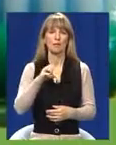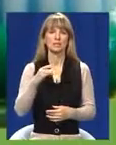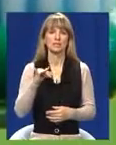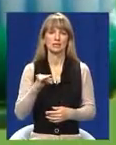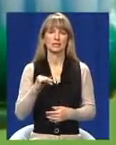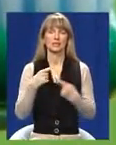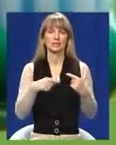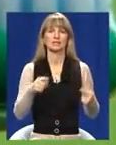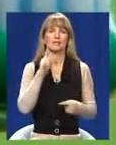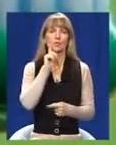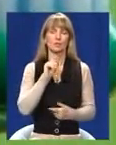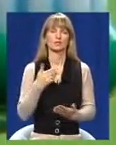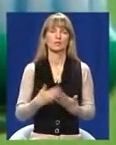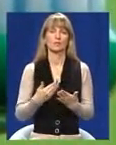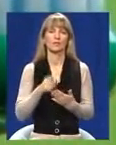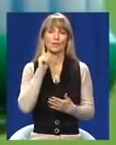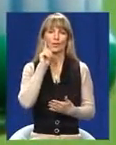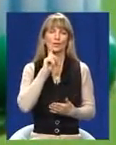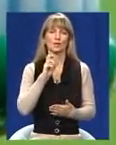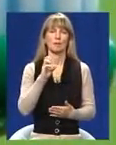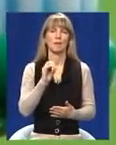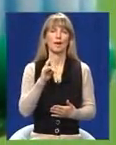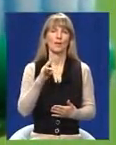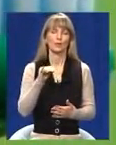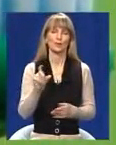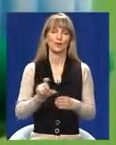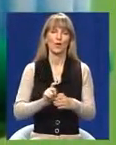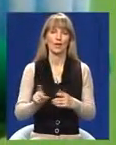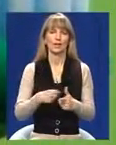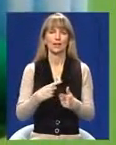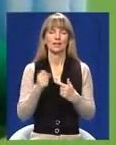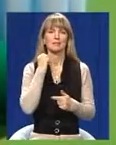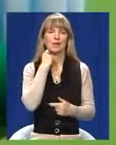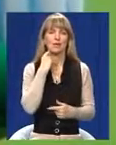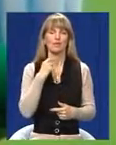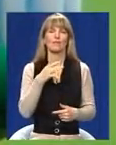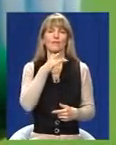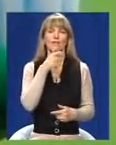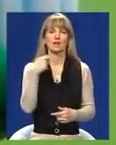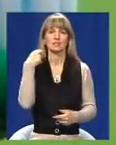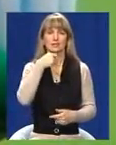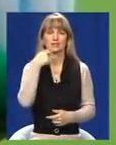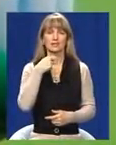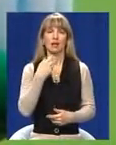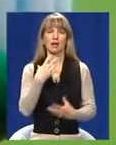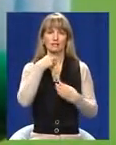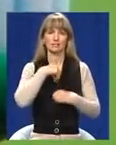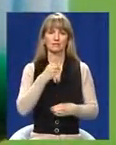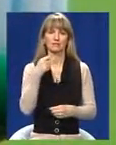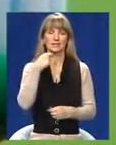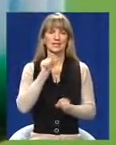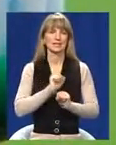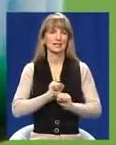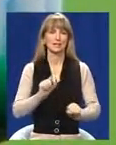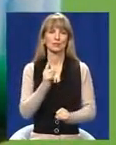різними смаками. Наприклад, із смаком бекону, шоколаду чи спиртного. Під час чищення зубів ковтати пасту не можна, адже